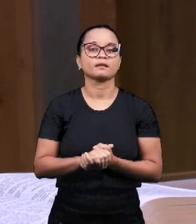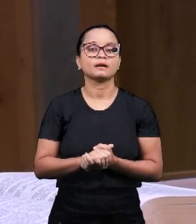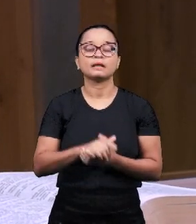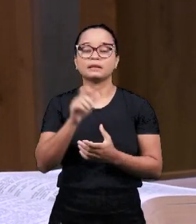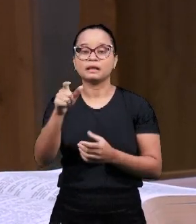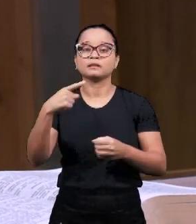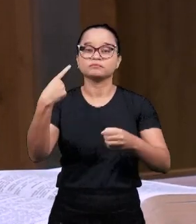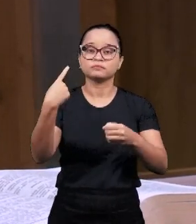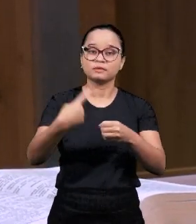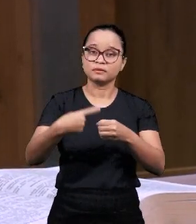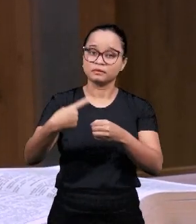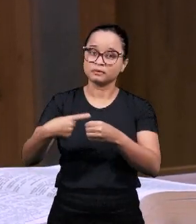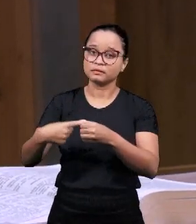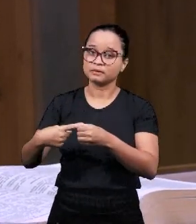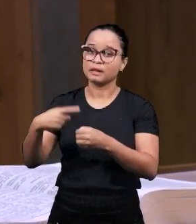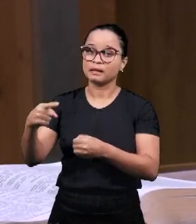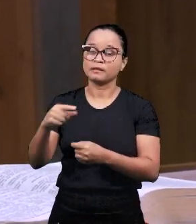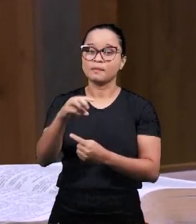d'Igaracapatuba,